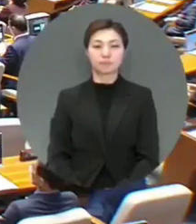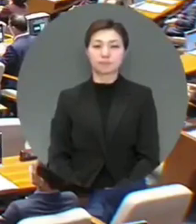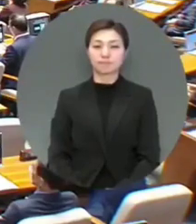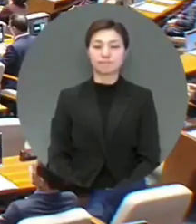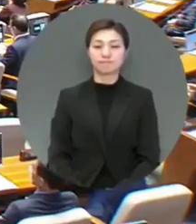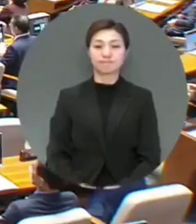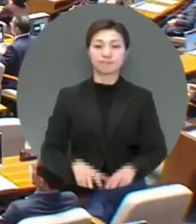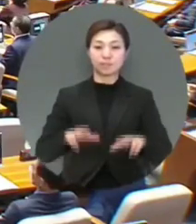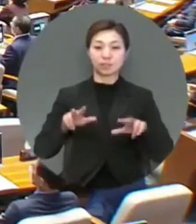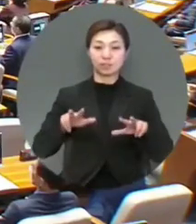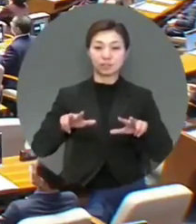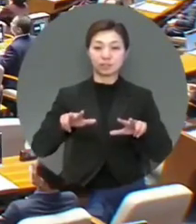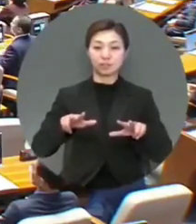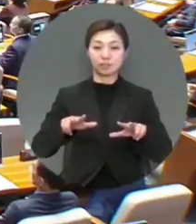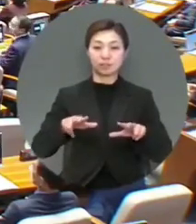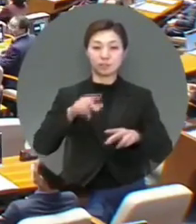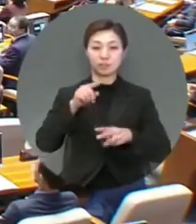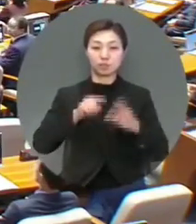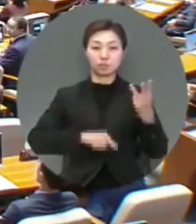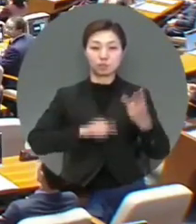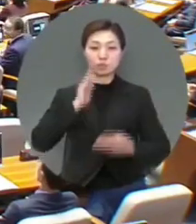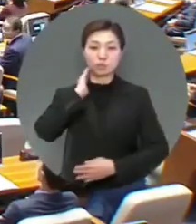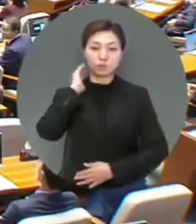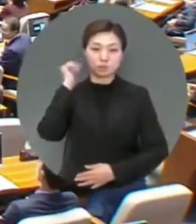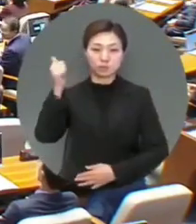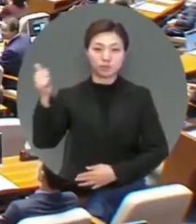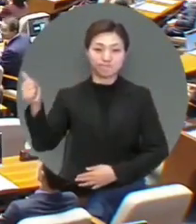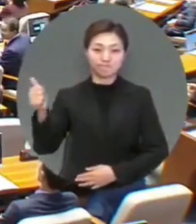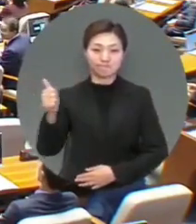지금 대통령께서 입장하고 계십니다.